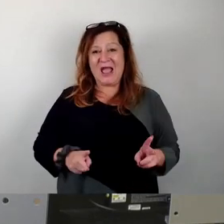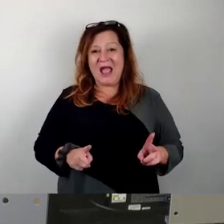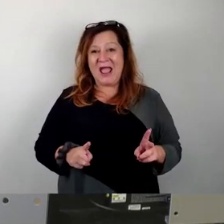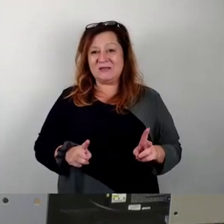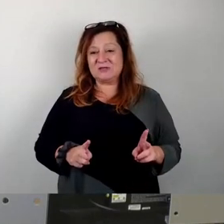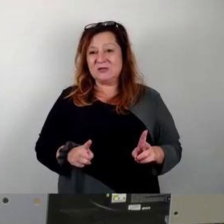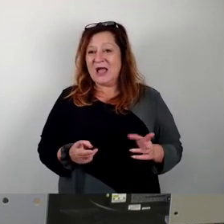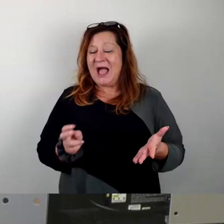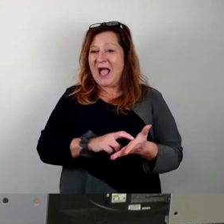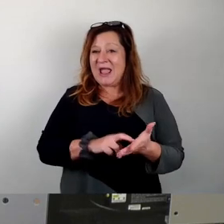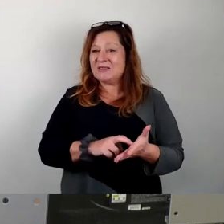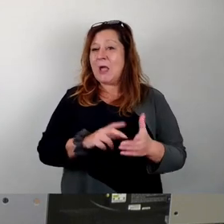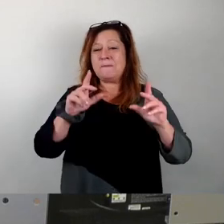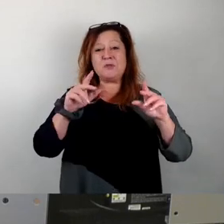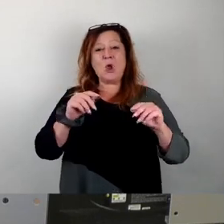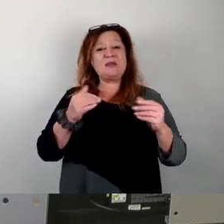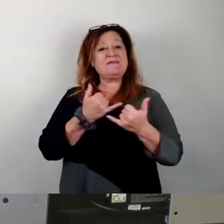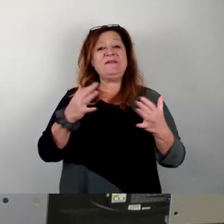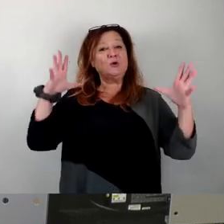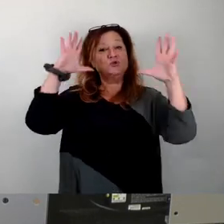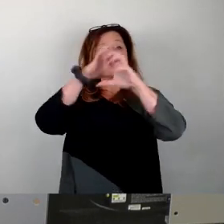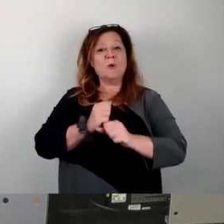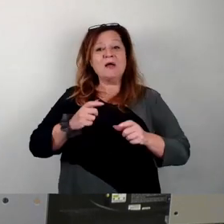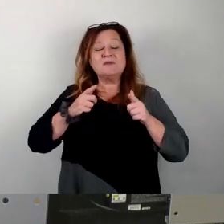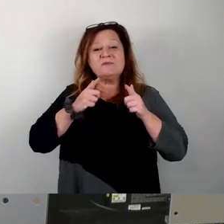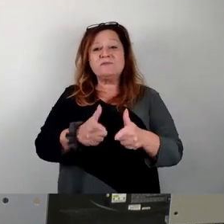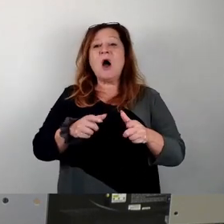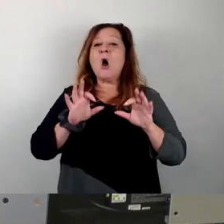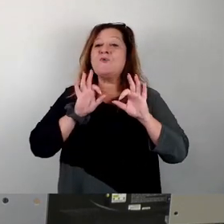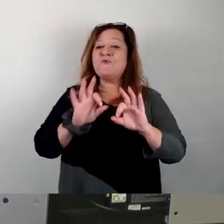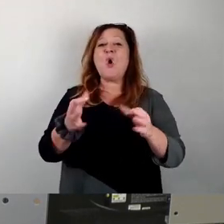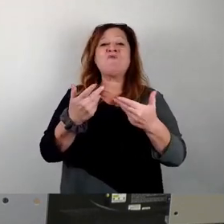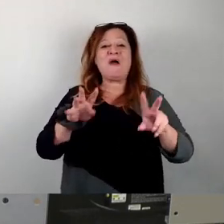unserer freiheitlichen Demokratie. Vielen Dank für Ihre Zustimmung.